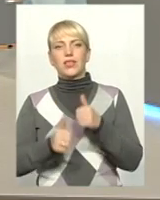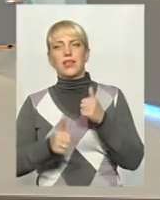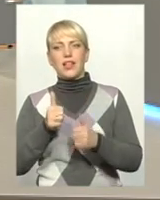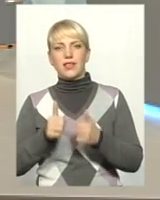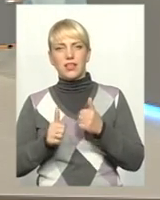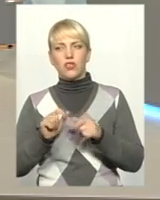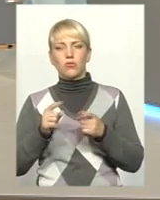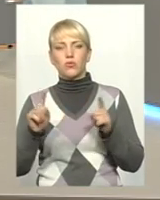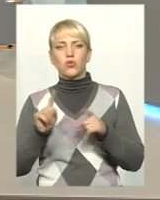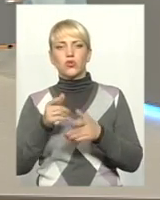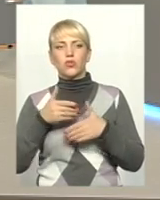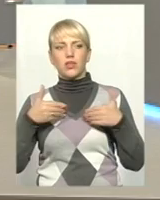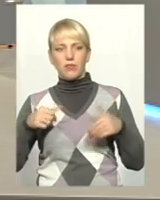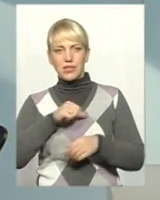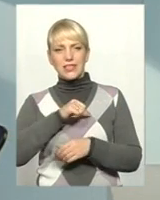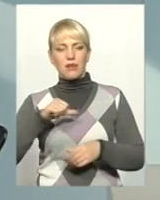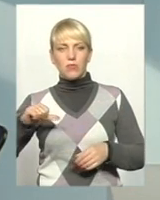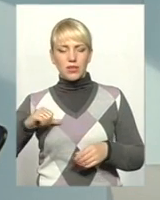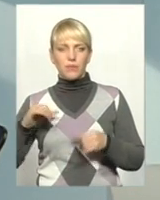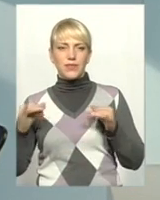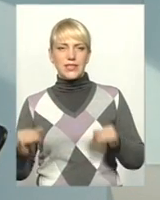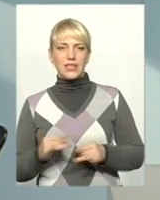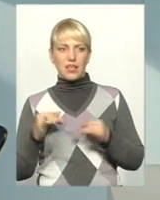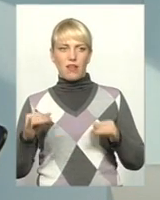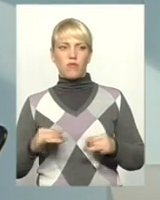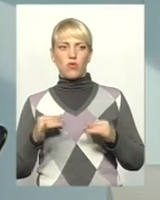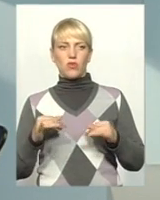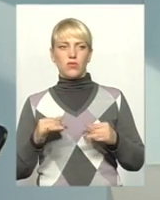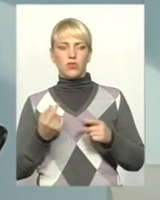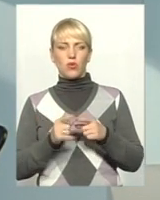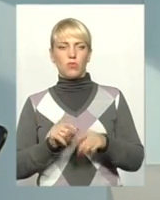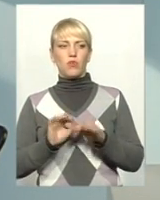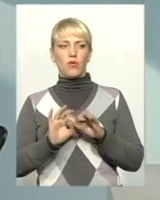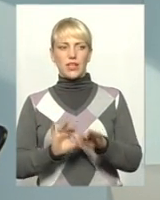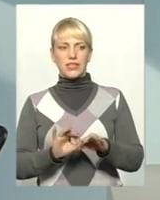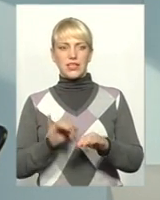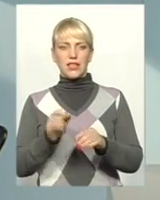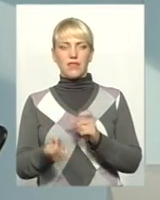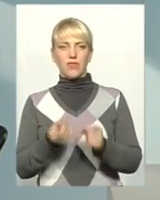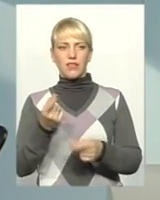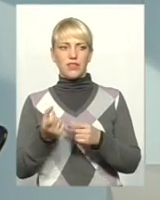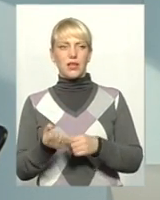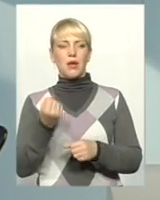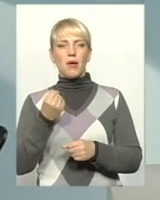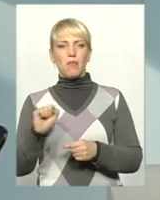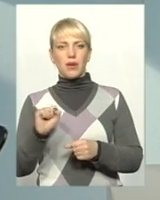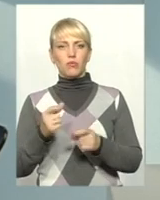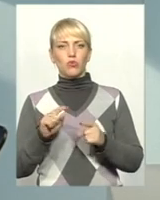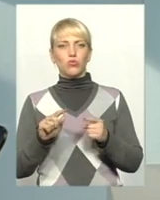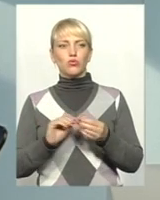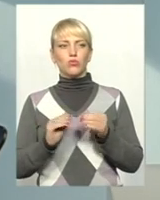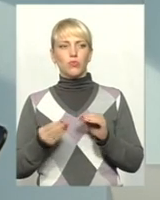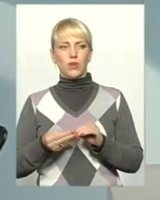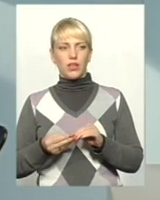тому що нам самим дуже цікаво його провести і виявити переможця. Тому що проблема...